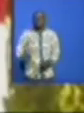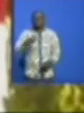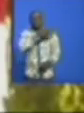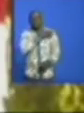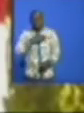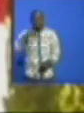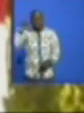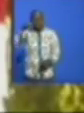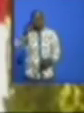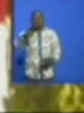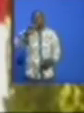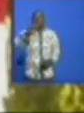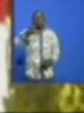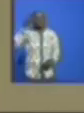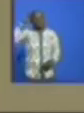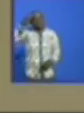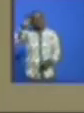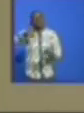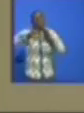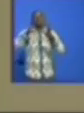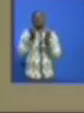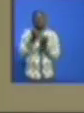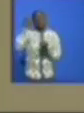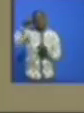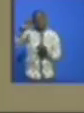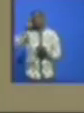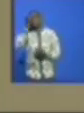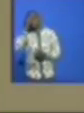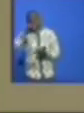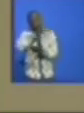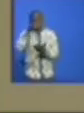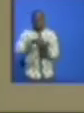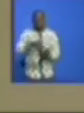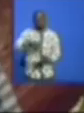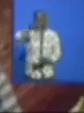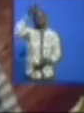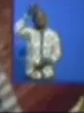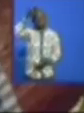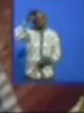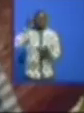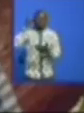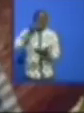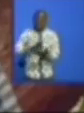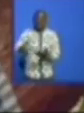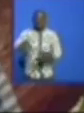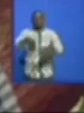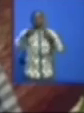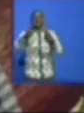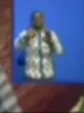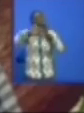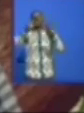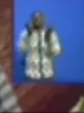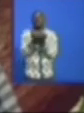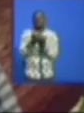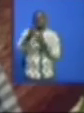Diallo-Zoromé, commissaire divisionnaire de police, ex-gouverneur du Centre-Nord et précédemment secrétaire permanente du Comité national de lutte contre